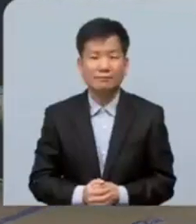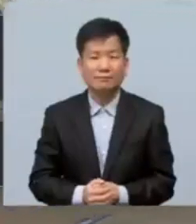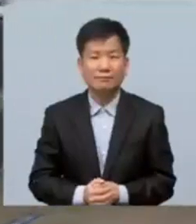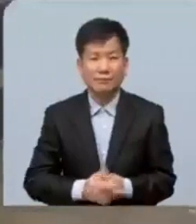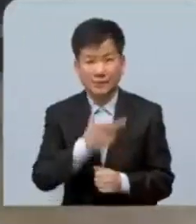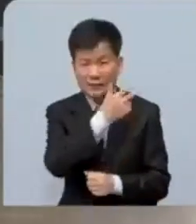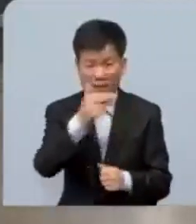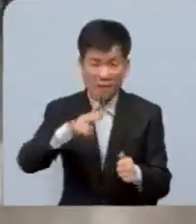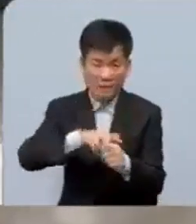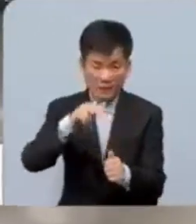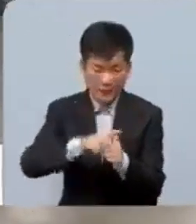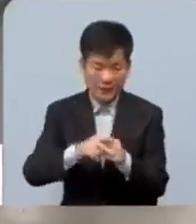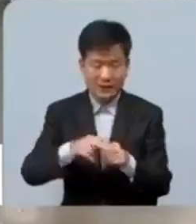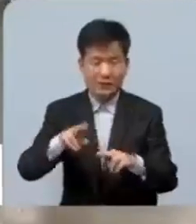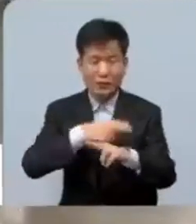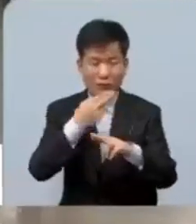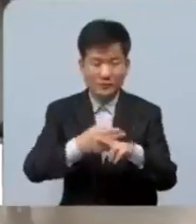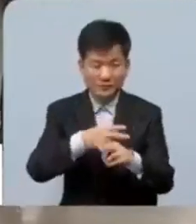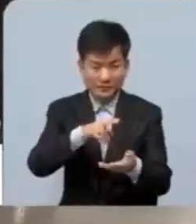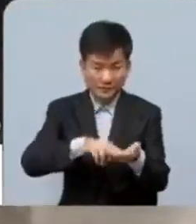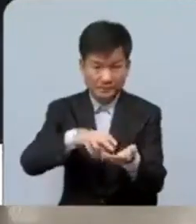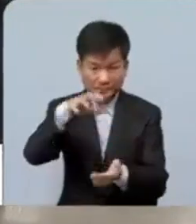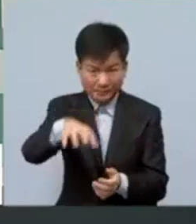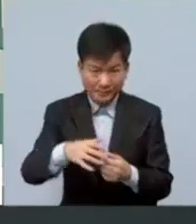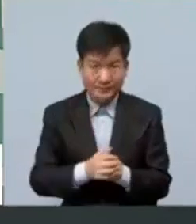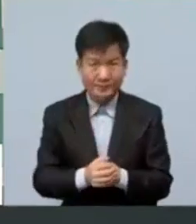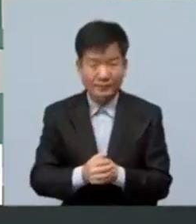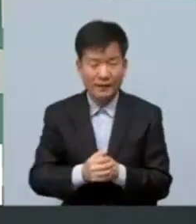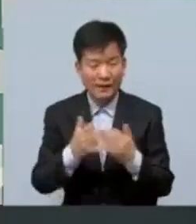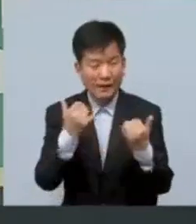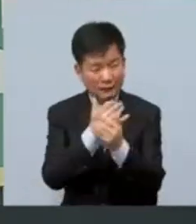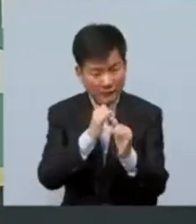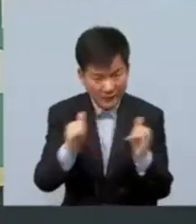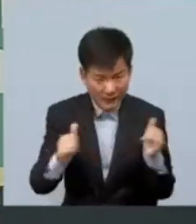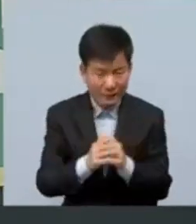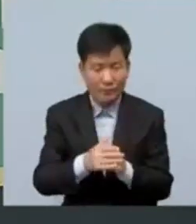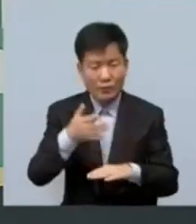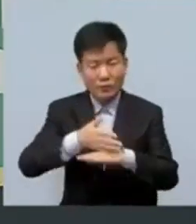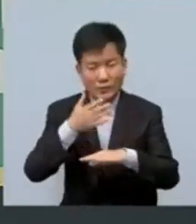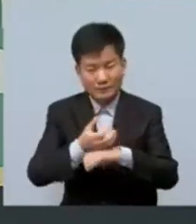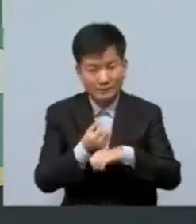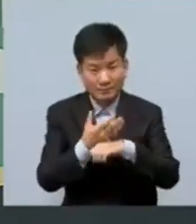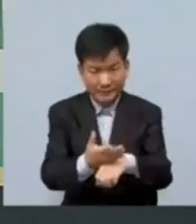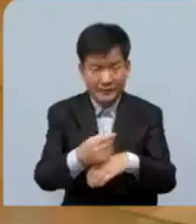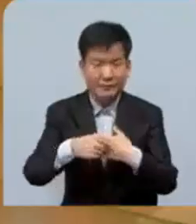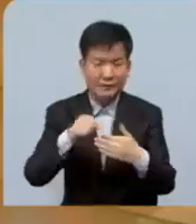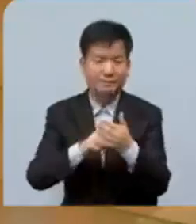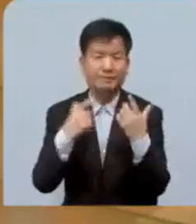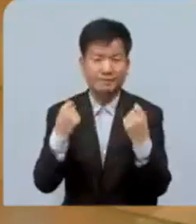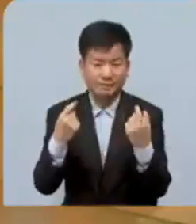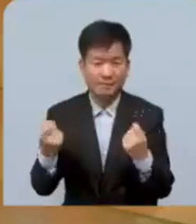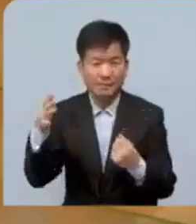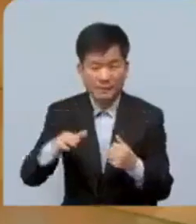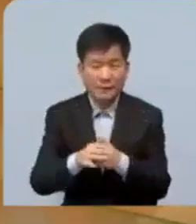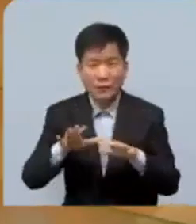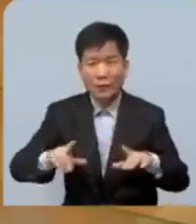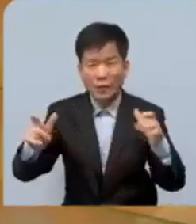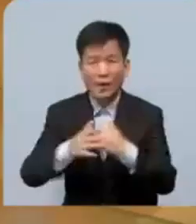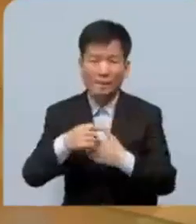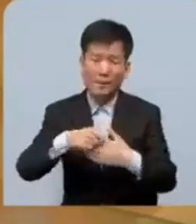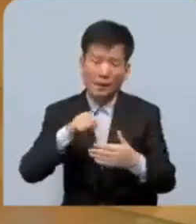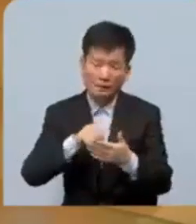대형 할인점에 추석 선물 코너입니다 가까운 분들께 고마움을 전하려는 마음은 변함없지만 올해는